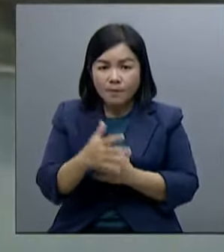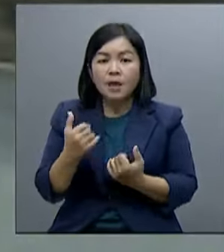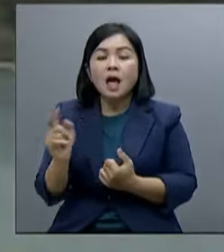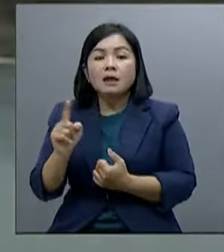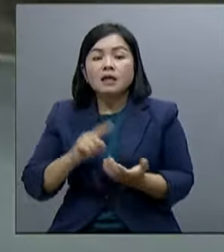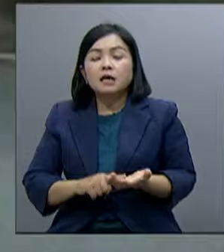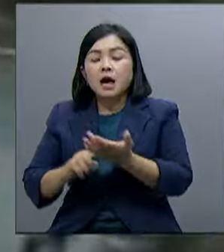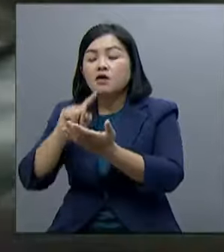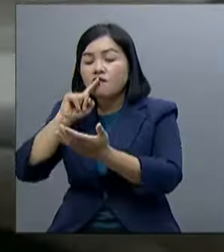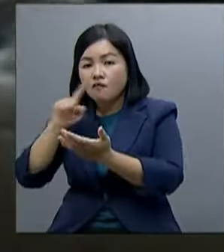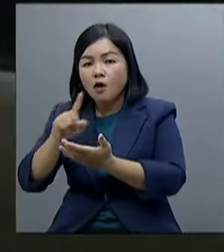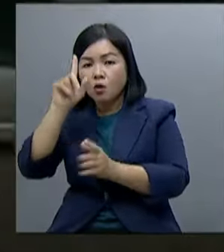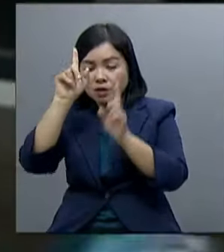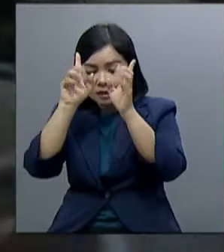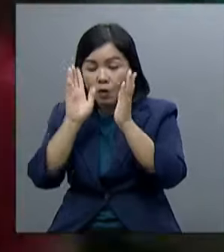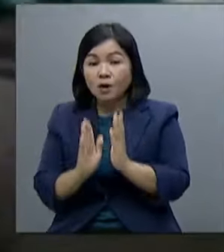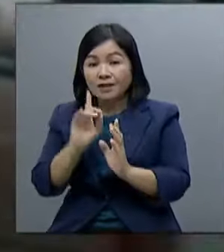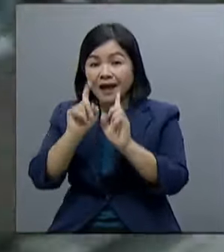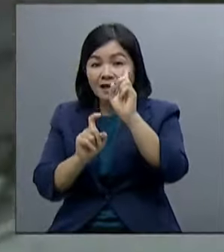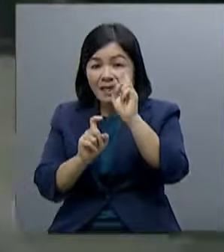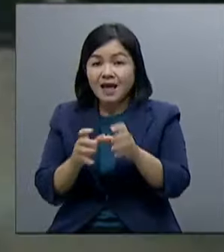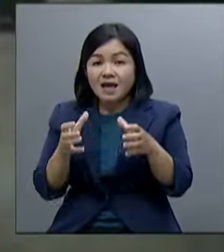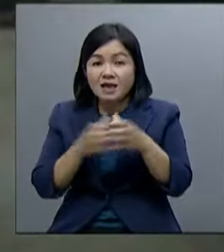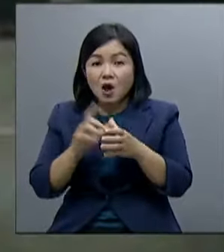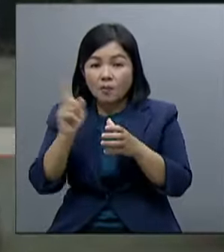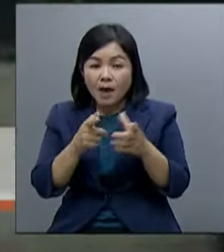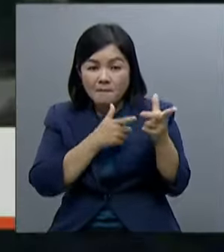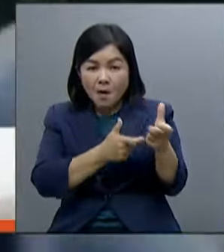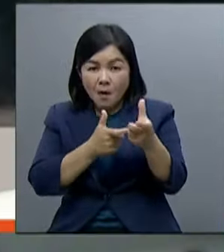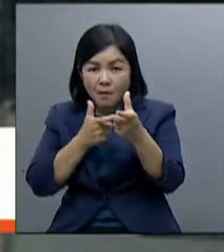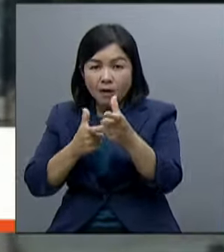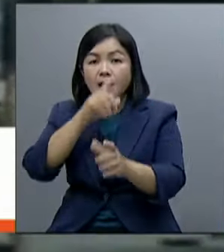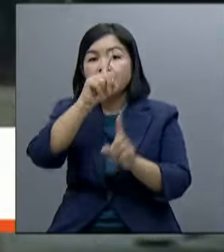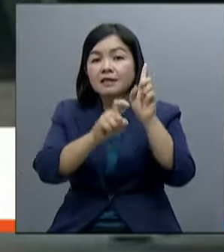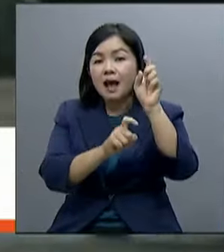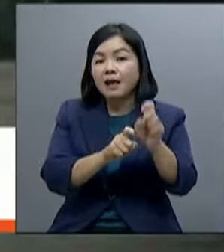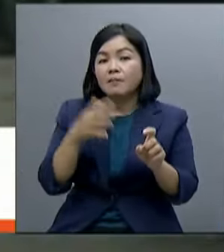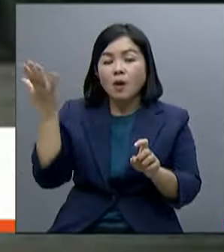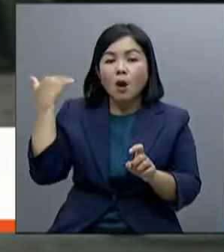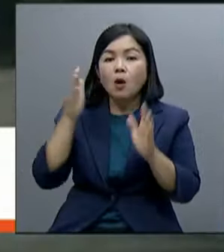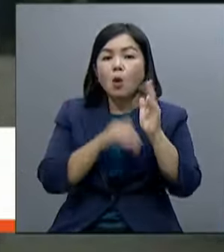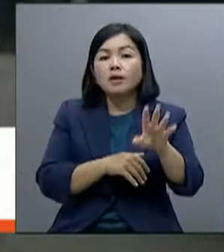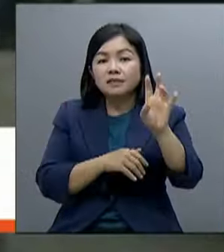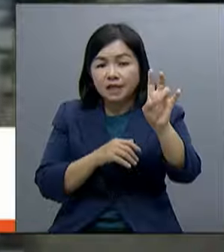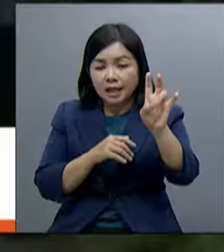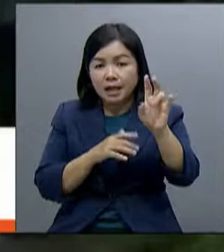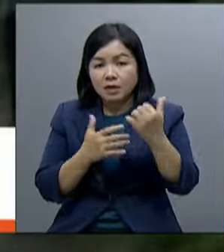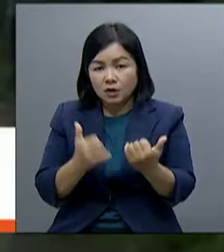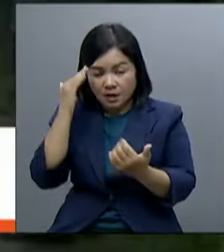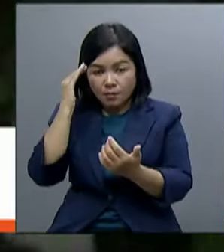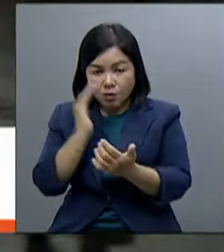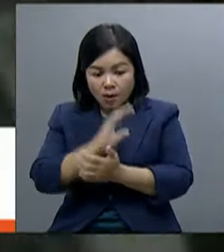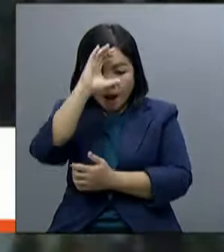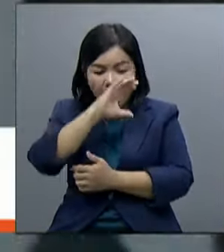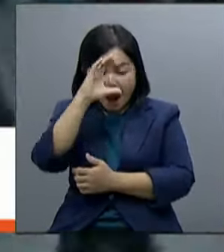คดีที่ผู้เสียชีวิตจากการสลายการชุมนุมที่หน้าสพตากใบจำนวน 7คนเจ้าหน้าที่สืบทราบไม่